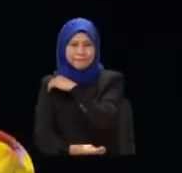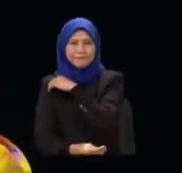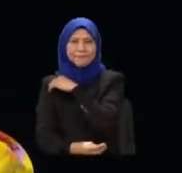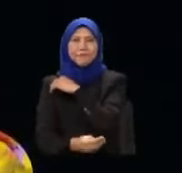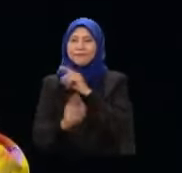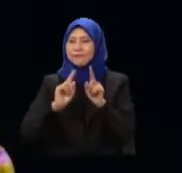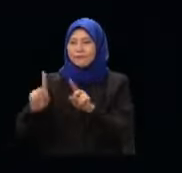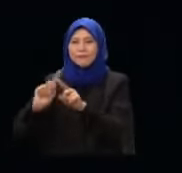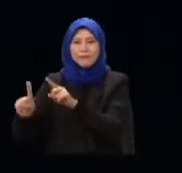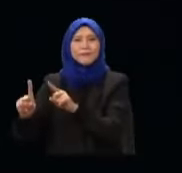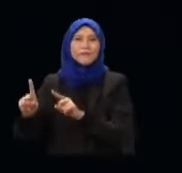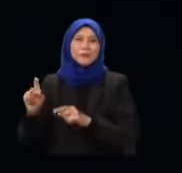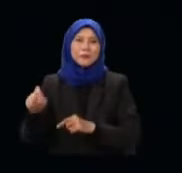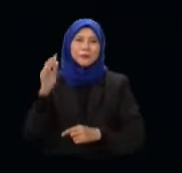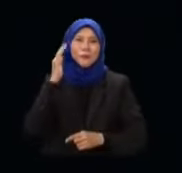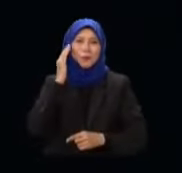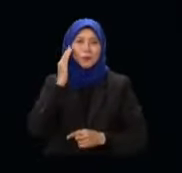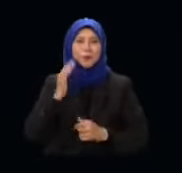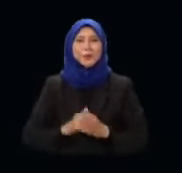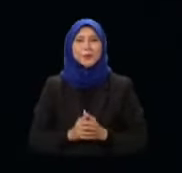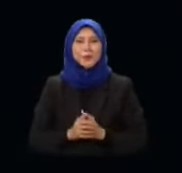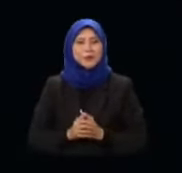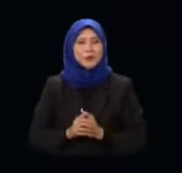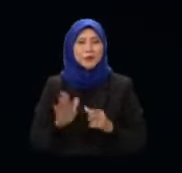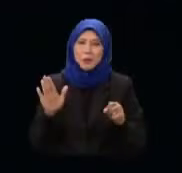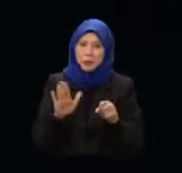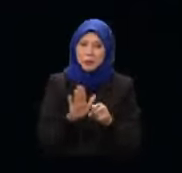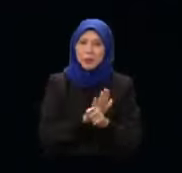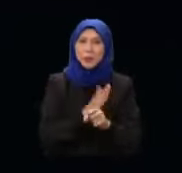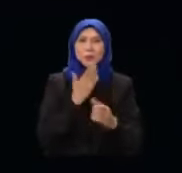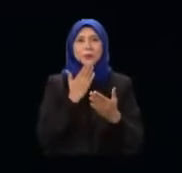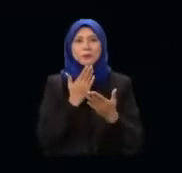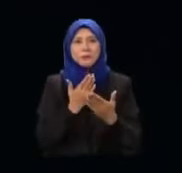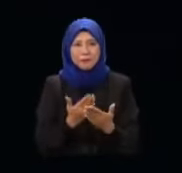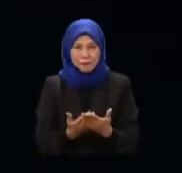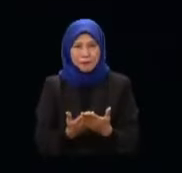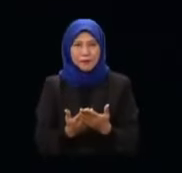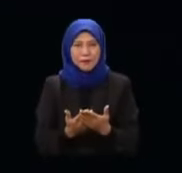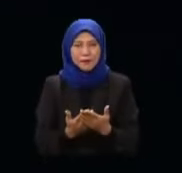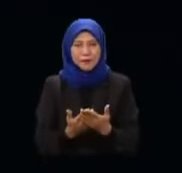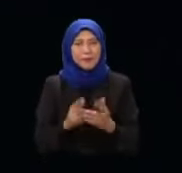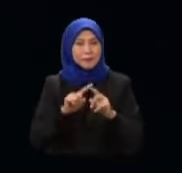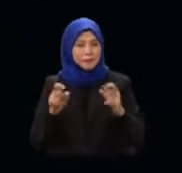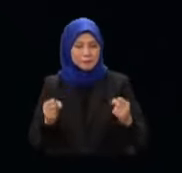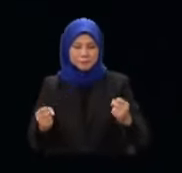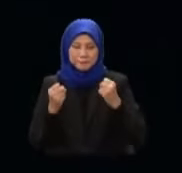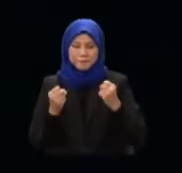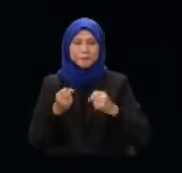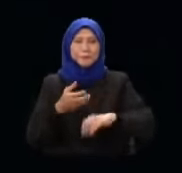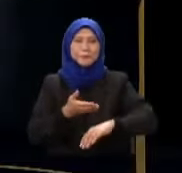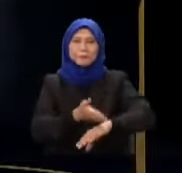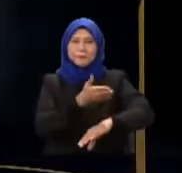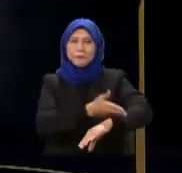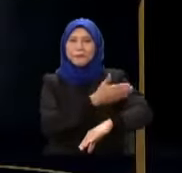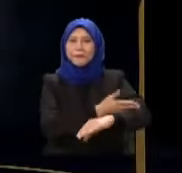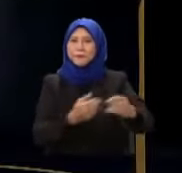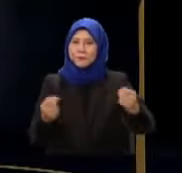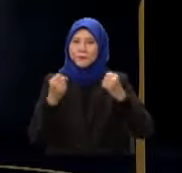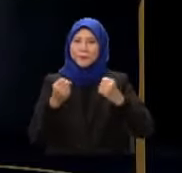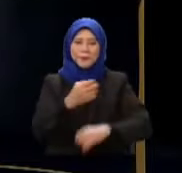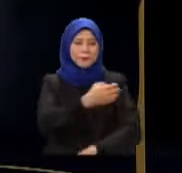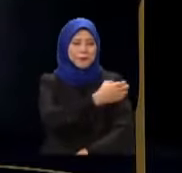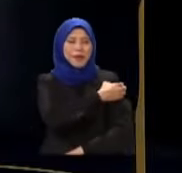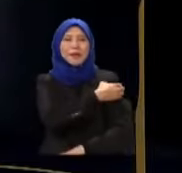not dan sebagainya naik-naik kranco itu sudah cukup Bye semua ucapkan memperkuat sekalinya ia